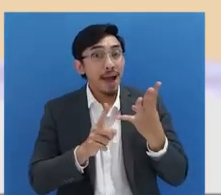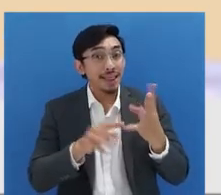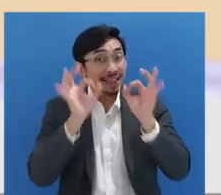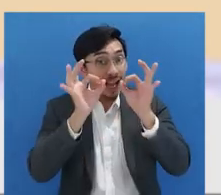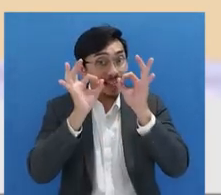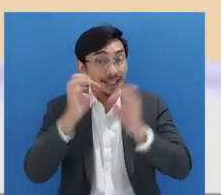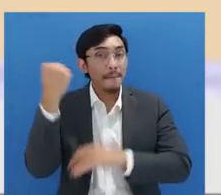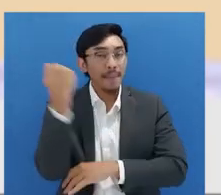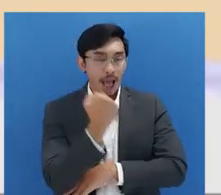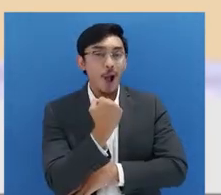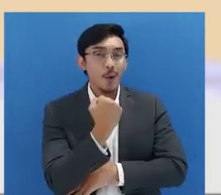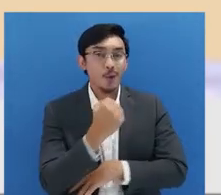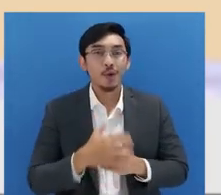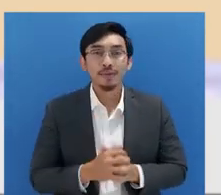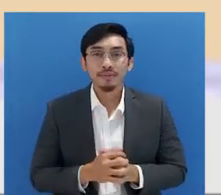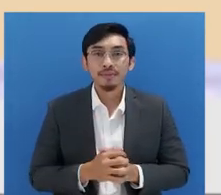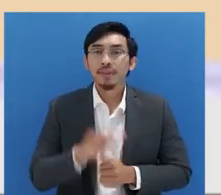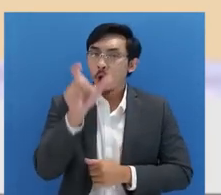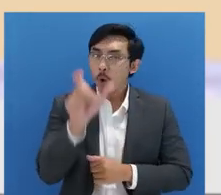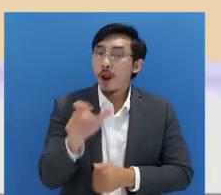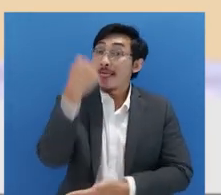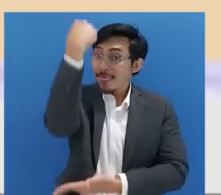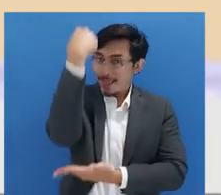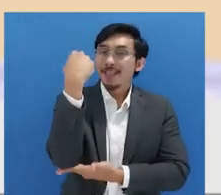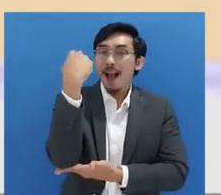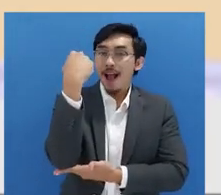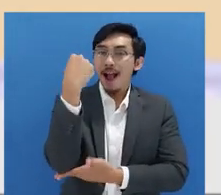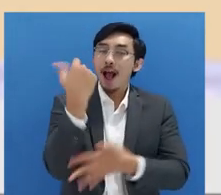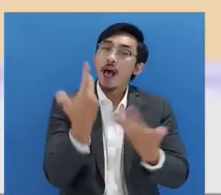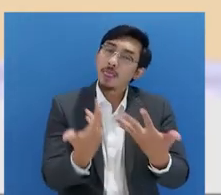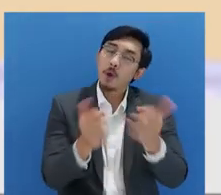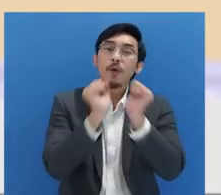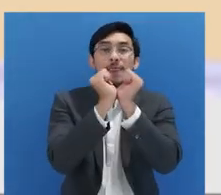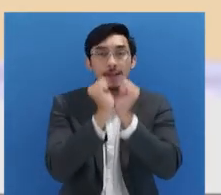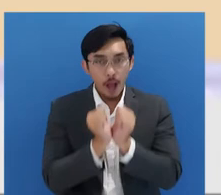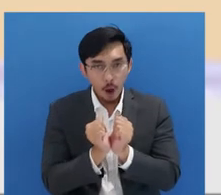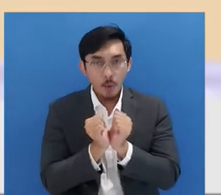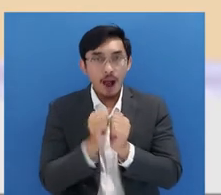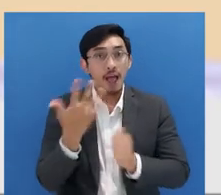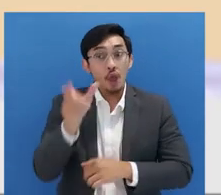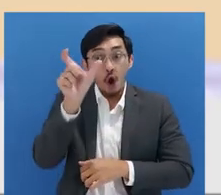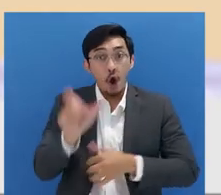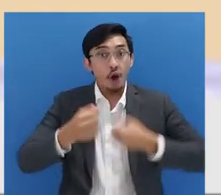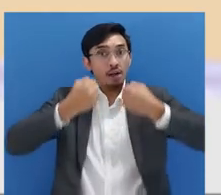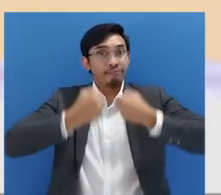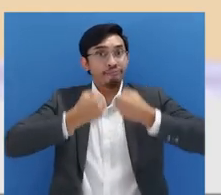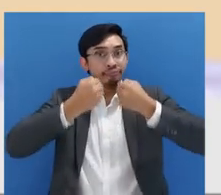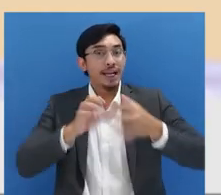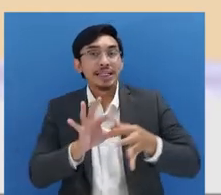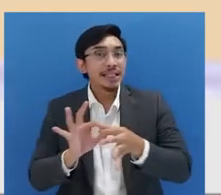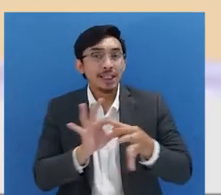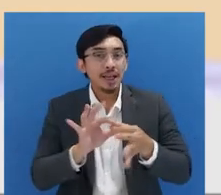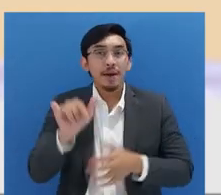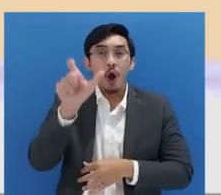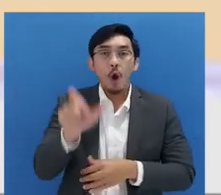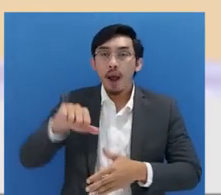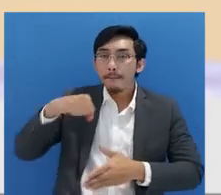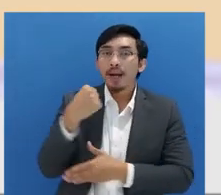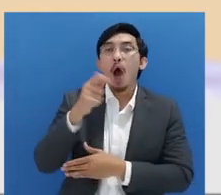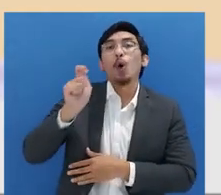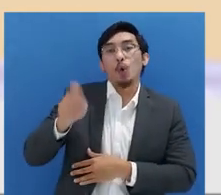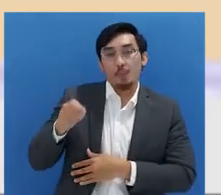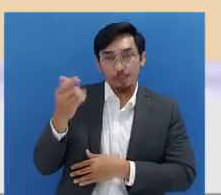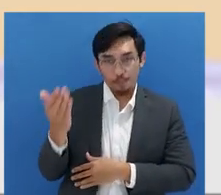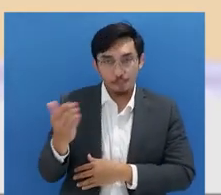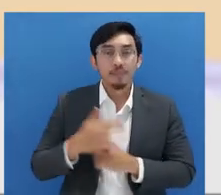pelaku. Adalah tersangka, terdakwa, atau terpidana yang bekerja sama dengan penegak hukum untuk mengungkap